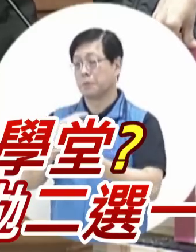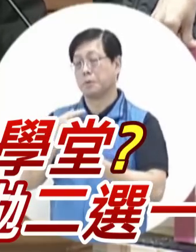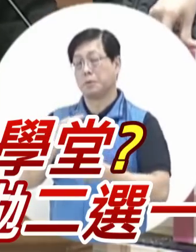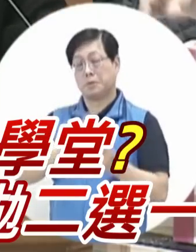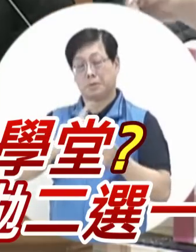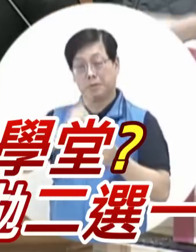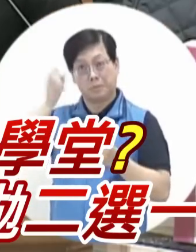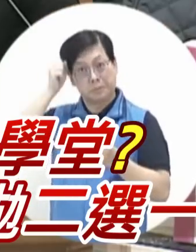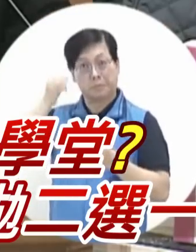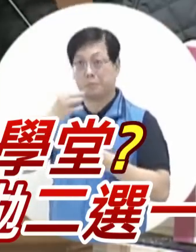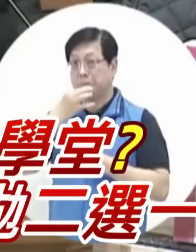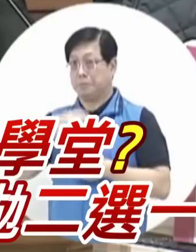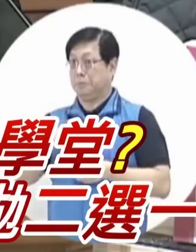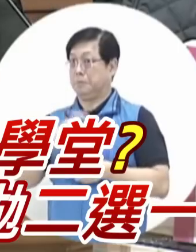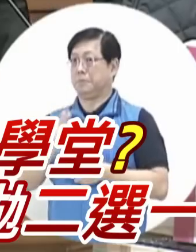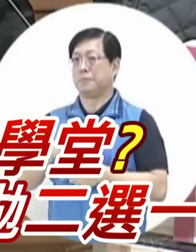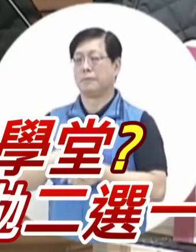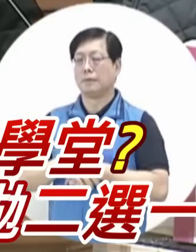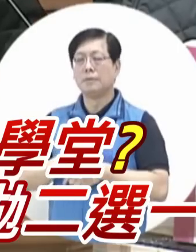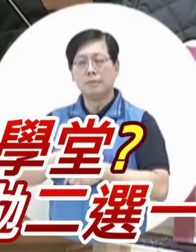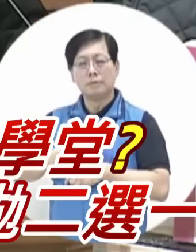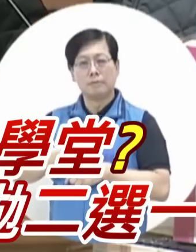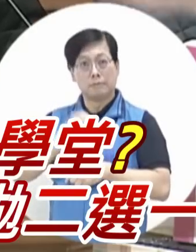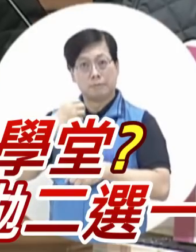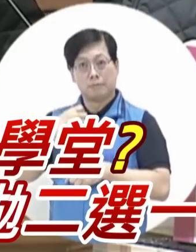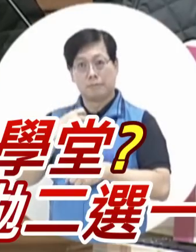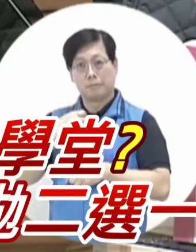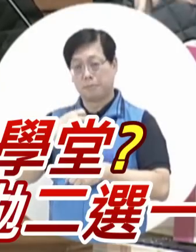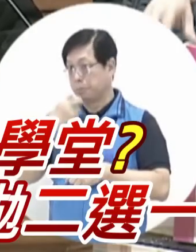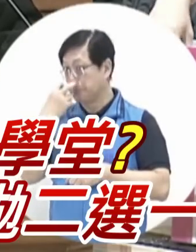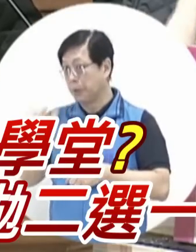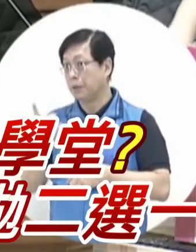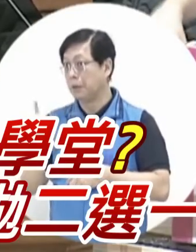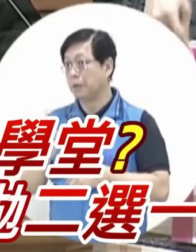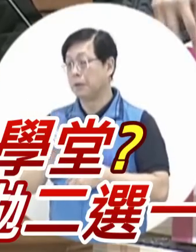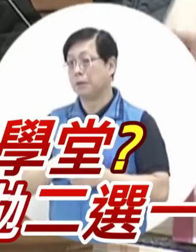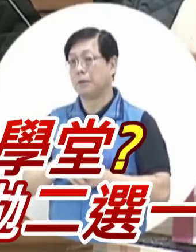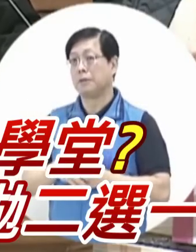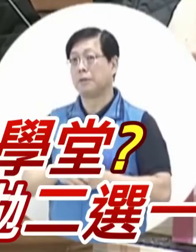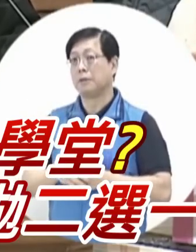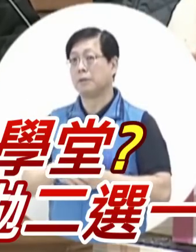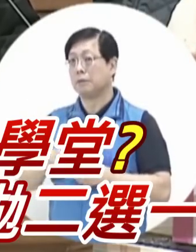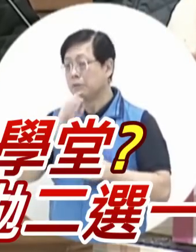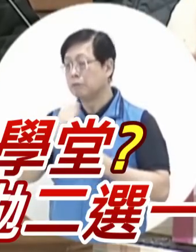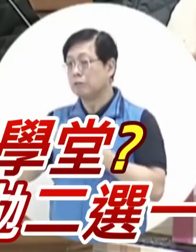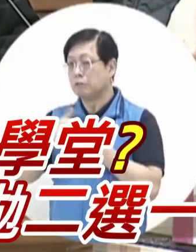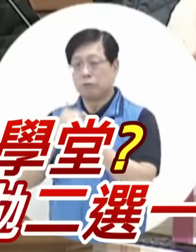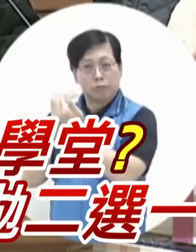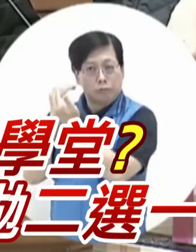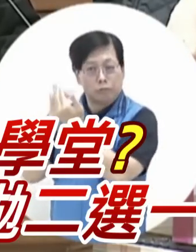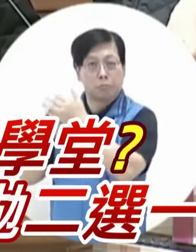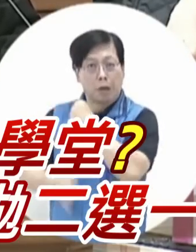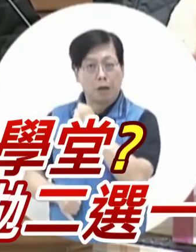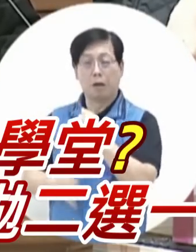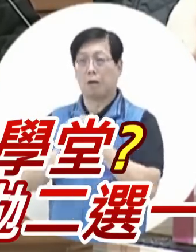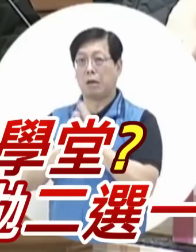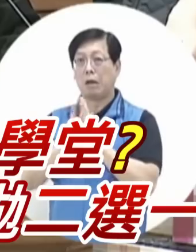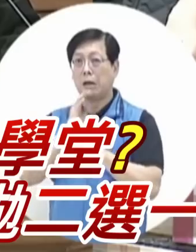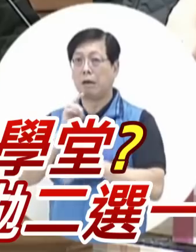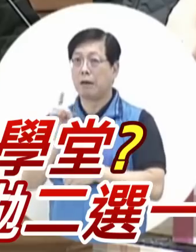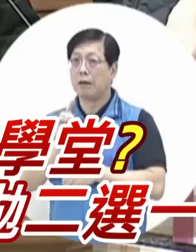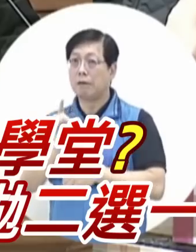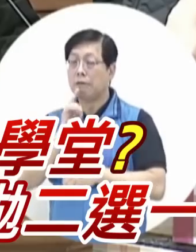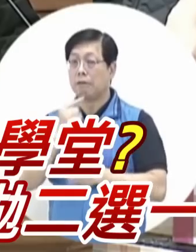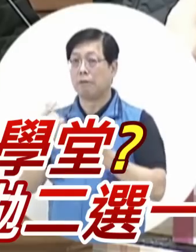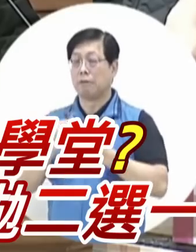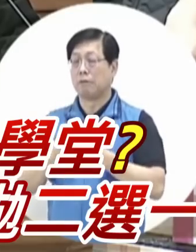了，也不是害怕想起来。你去新加坡的原因是为了这个搓汤圆、避风头，还是这个向